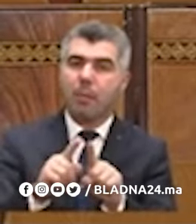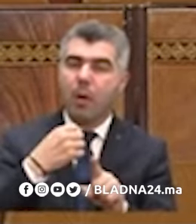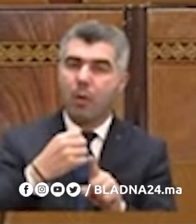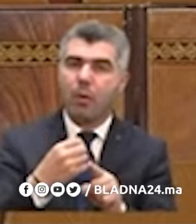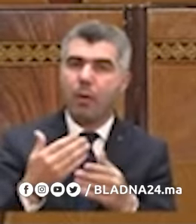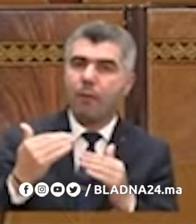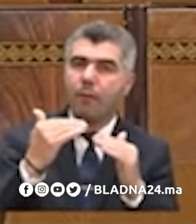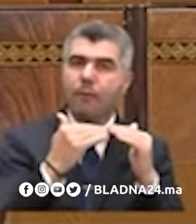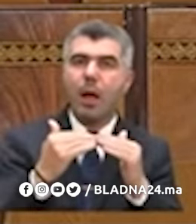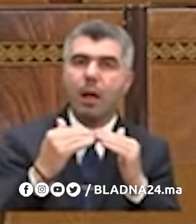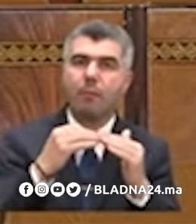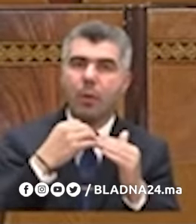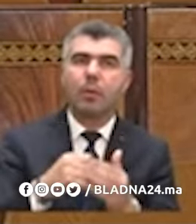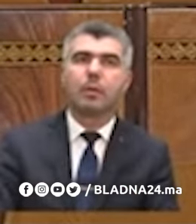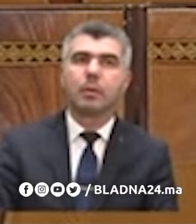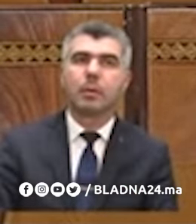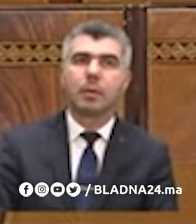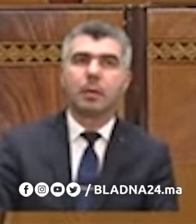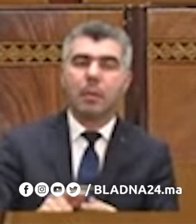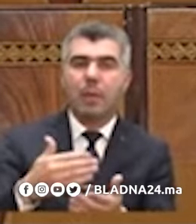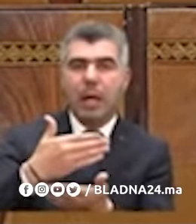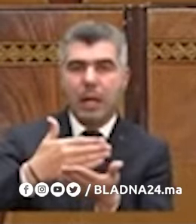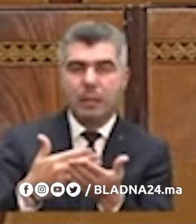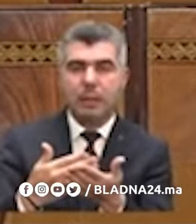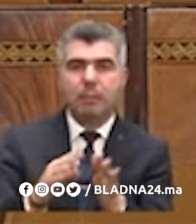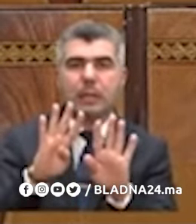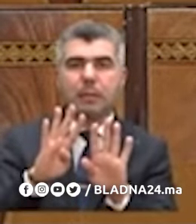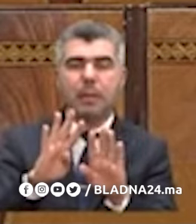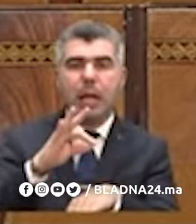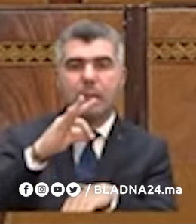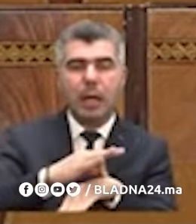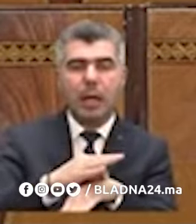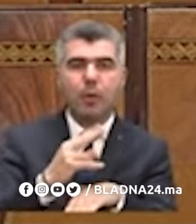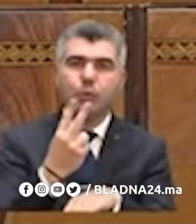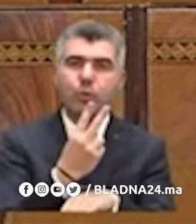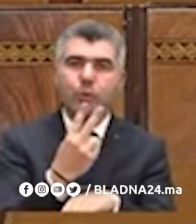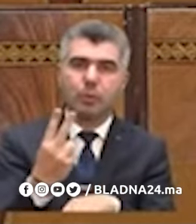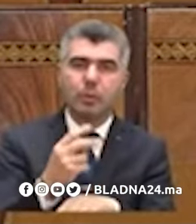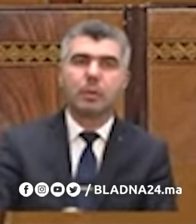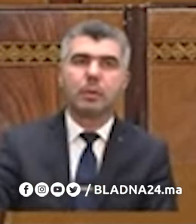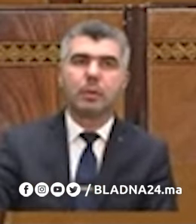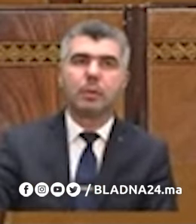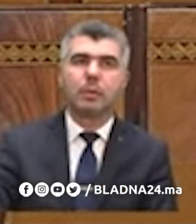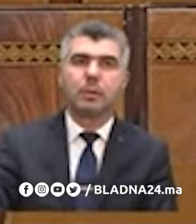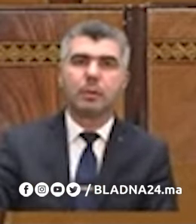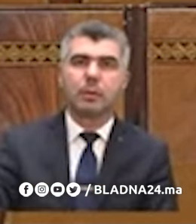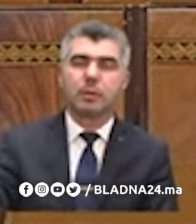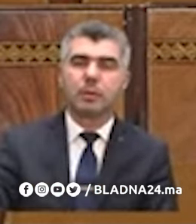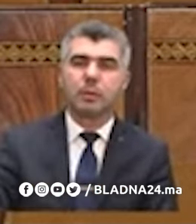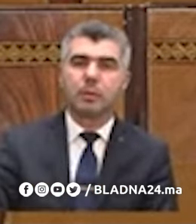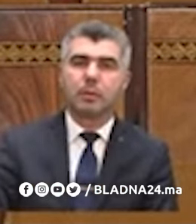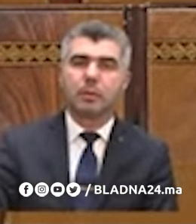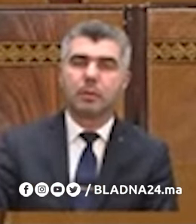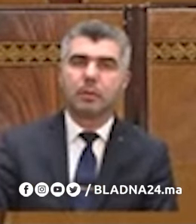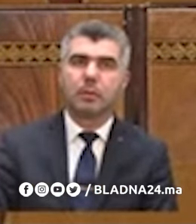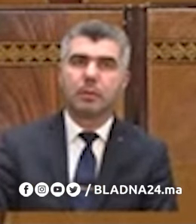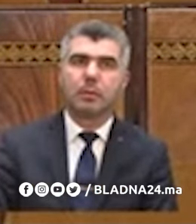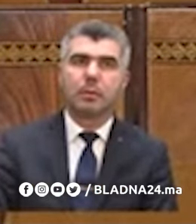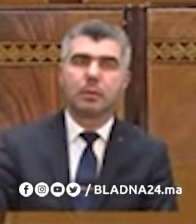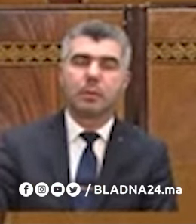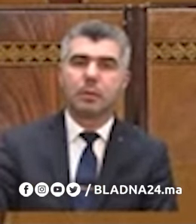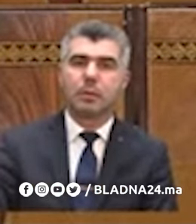الاخوان بجوج بانه غادي تقسم عندنا 8 دقائق، غادي تقسم على جوج. ديال 8 دقائق، علاش عطيتي راسك هذا الحق ديال 8 دقائق؟ عطاونا